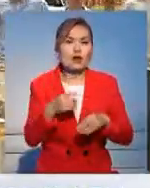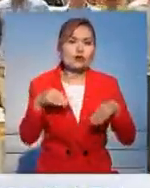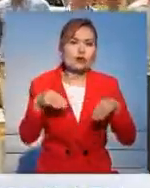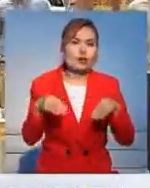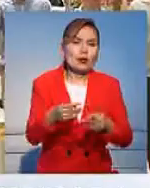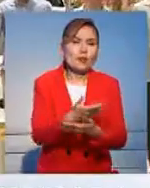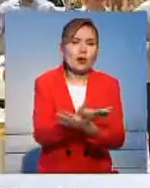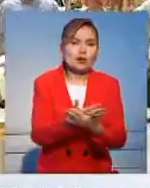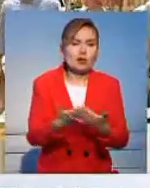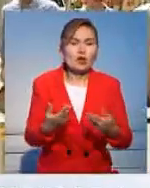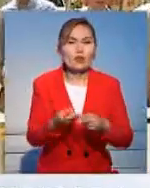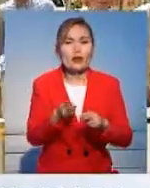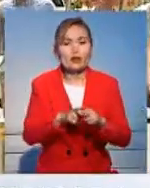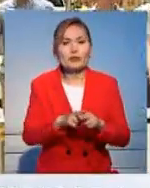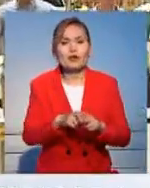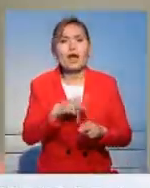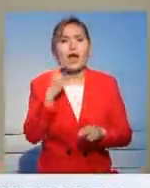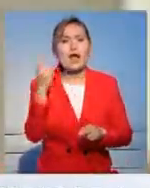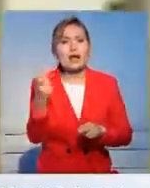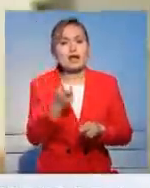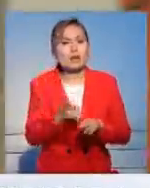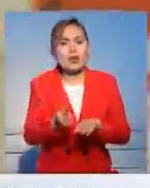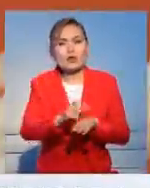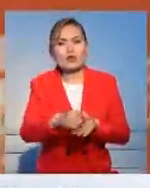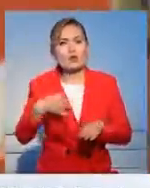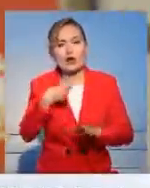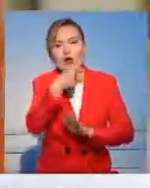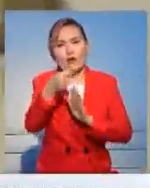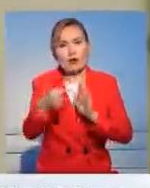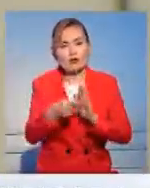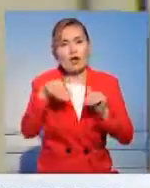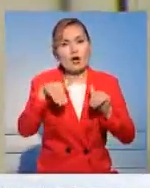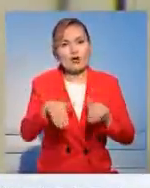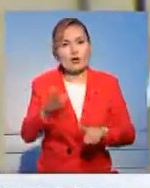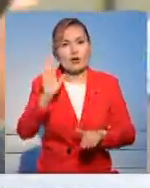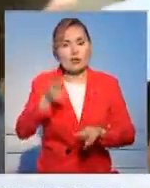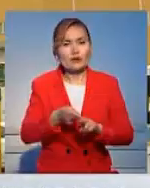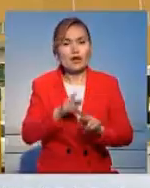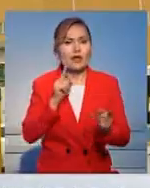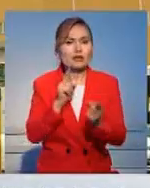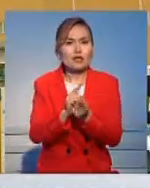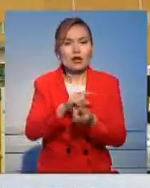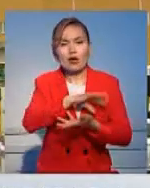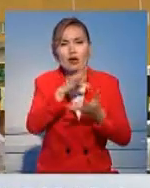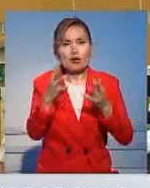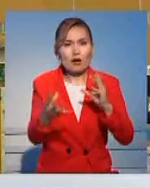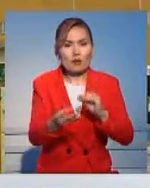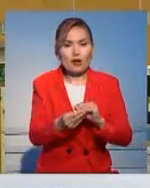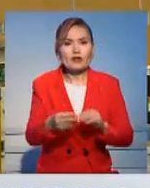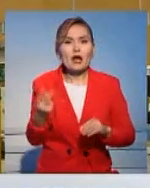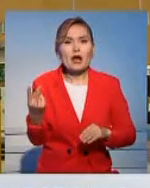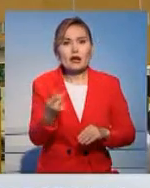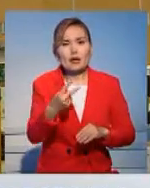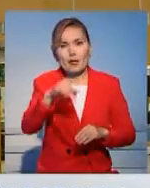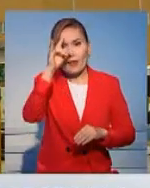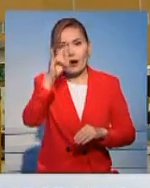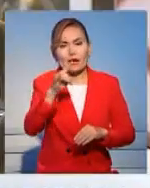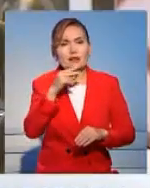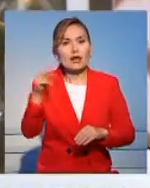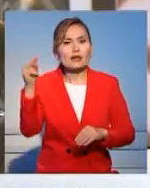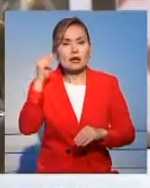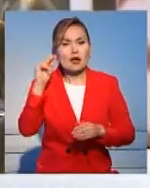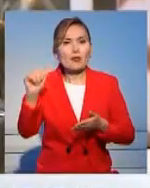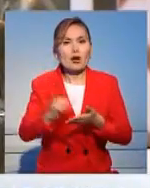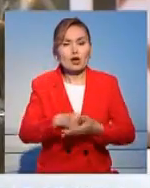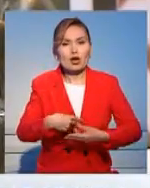транзиті секілді қос елдің экономикасы үшін маңызды салалар бар. Сондай-ақ кездесу қорытындысы бойынша қос тарап бірқатар құжаттарға қол қояды